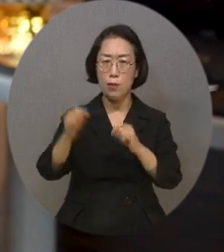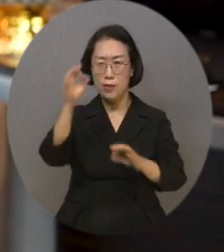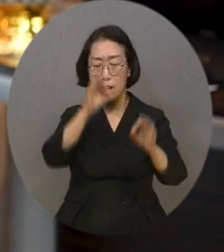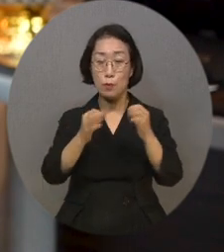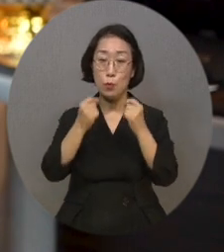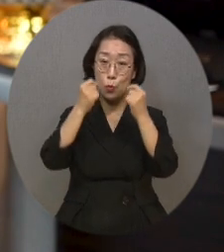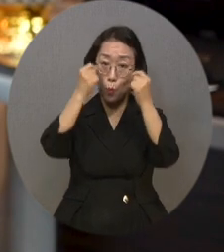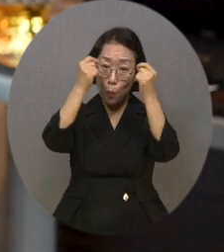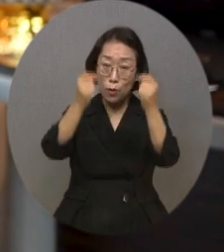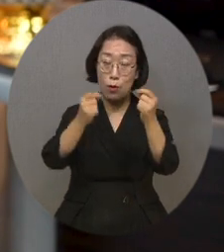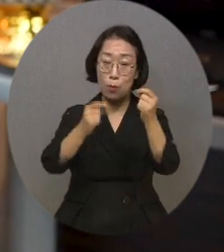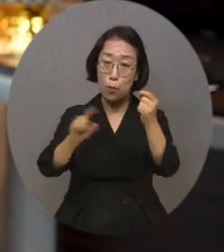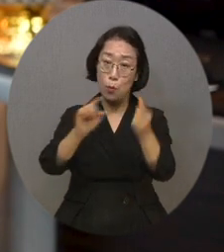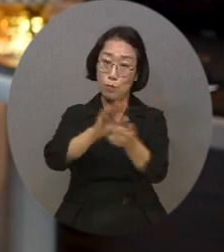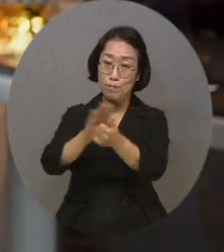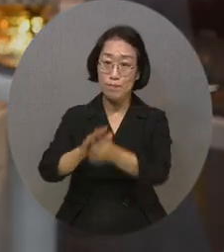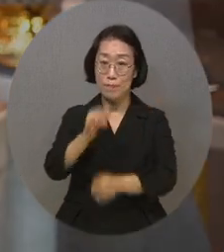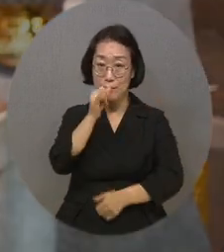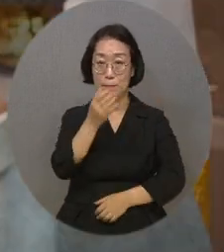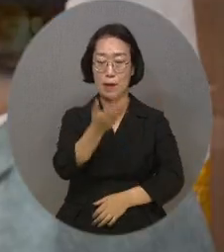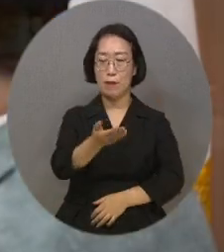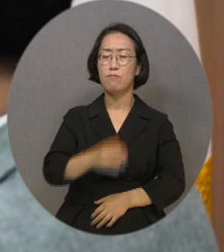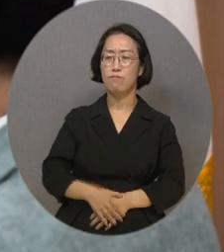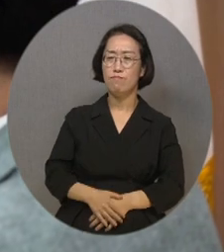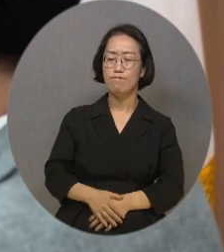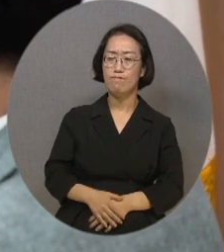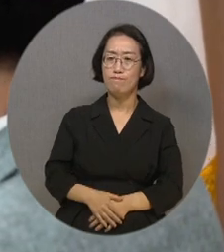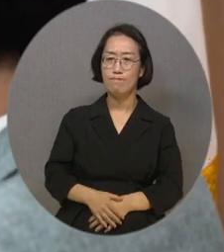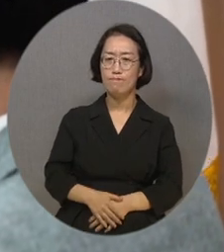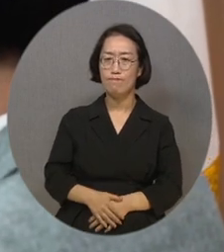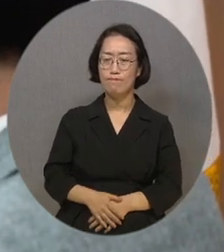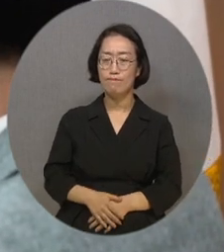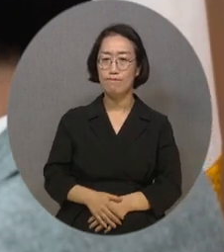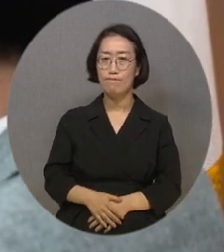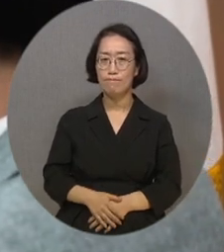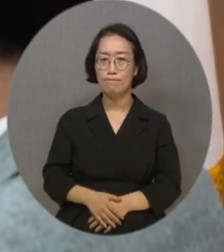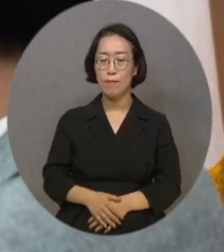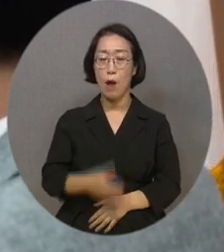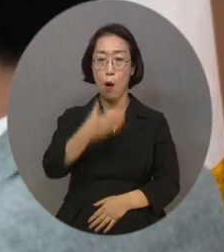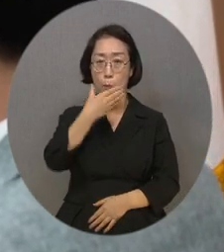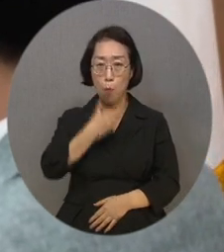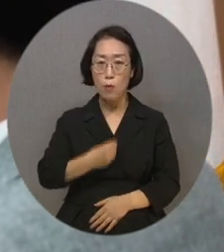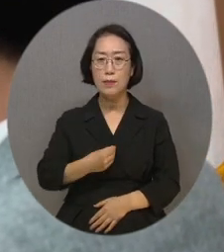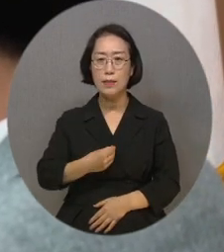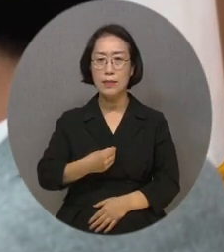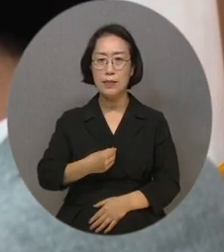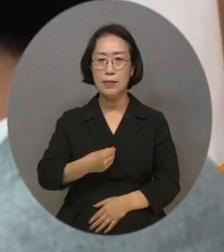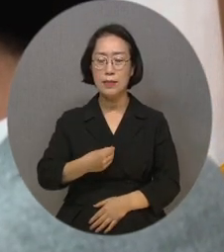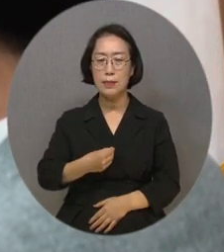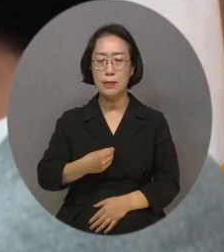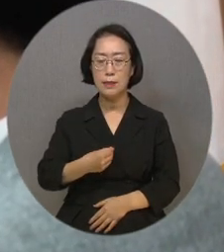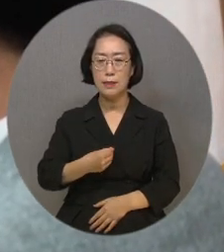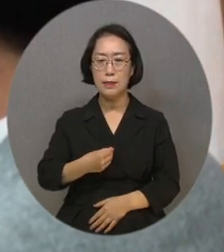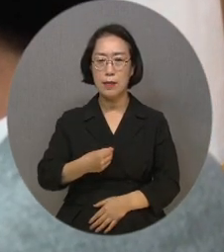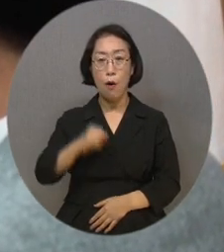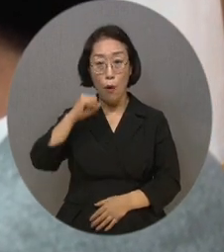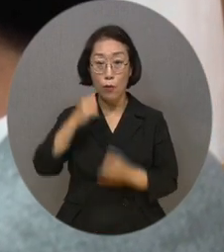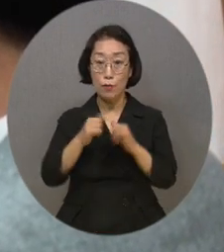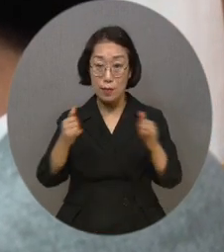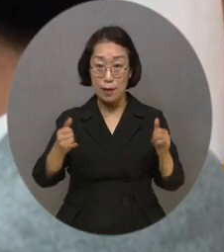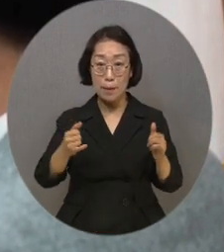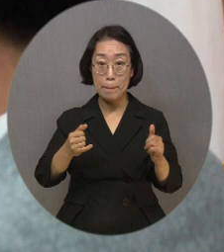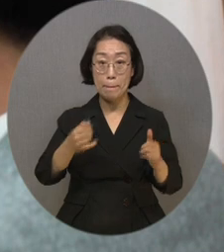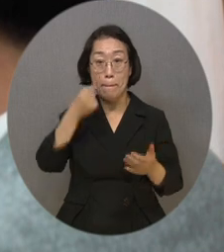이렇게 지원이 있으신가요? 이제 물론 이제 그 복지 사각지대에 놓여 있는 분들을 찾아내는